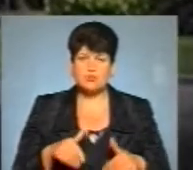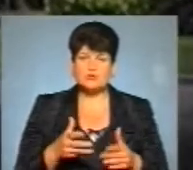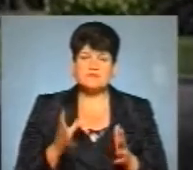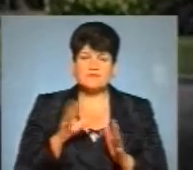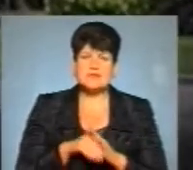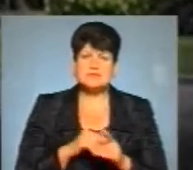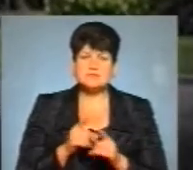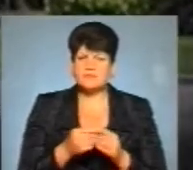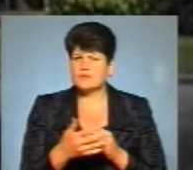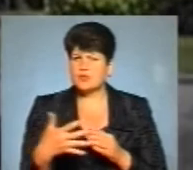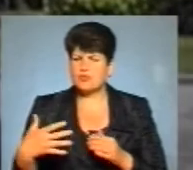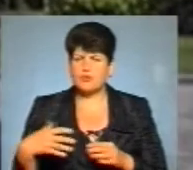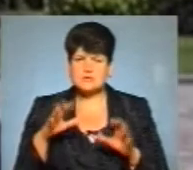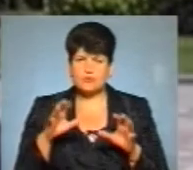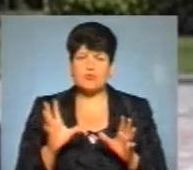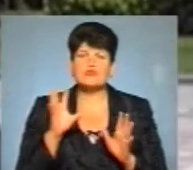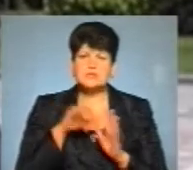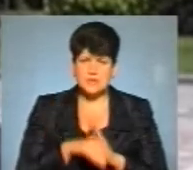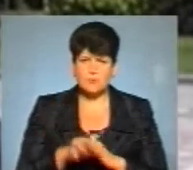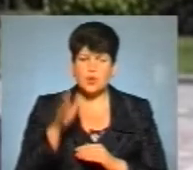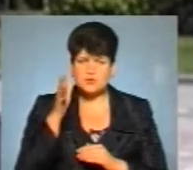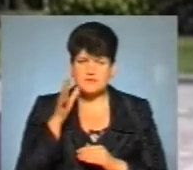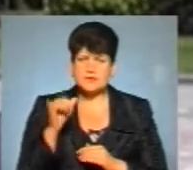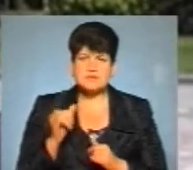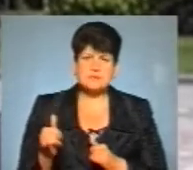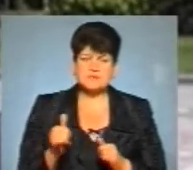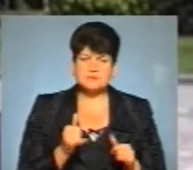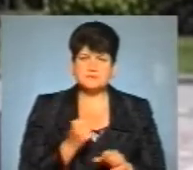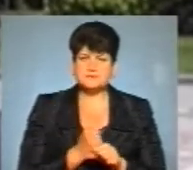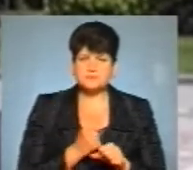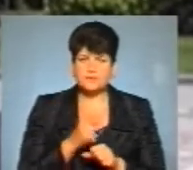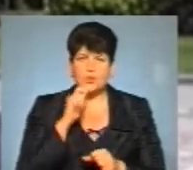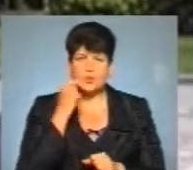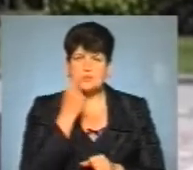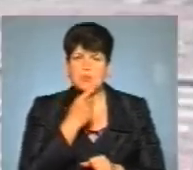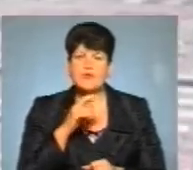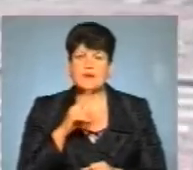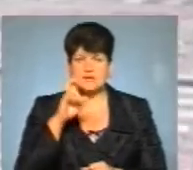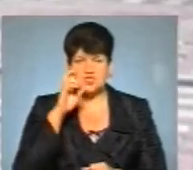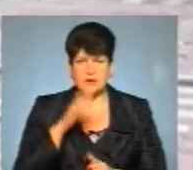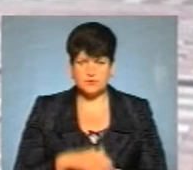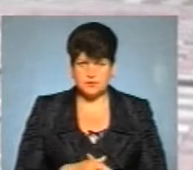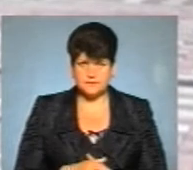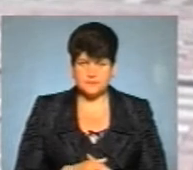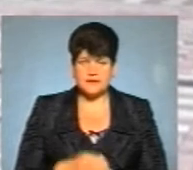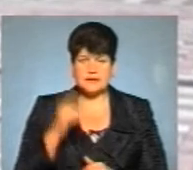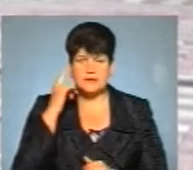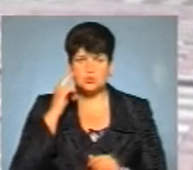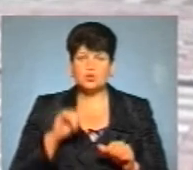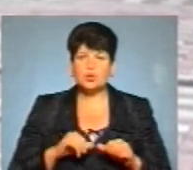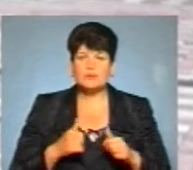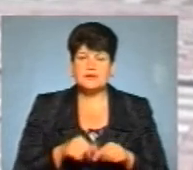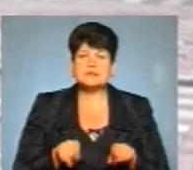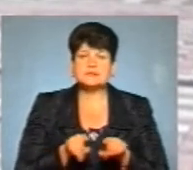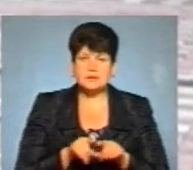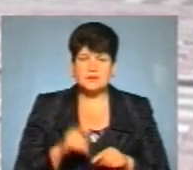до кількох законів, в тому числі про освіту і про забезпечення функціонування української мови як державної. На думку комітету, так само,